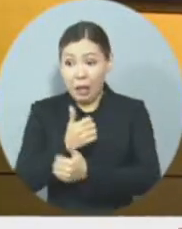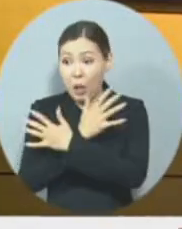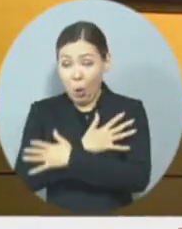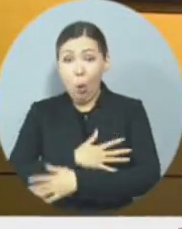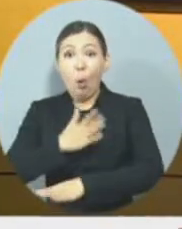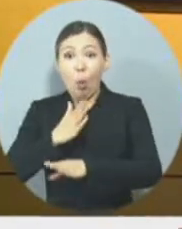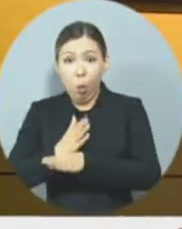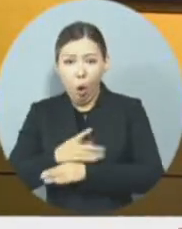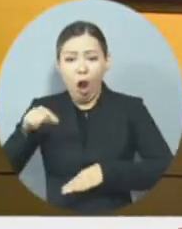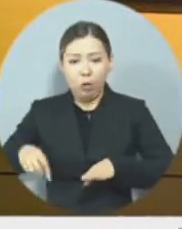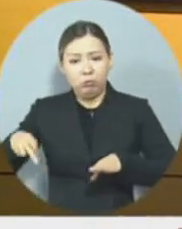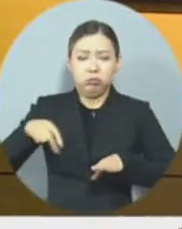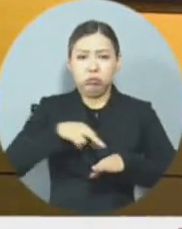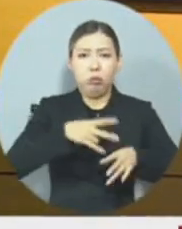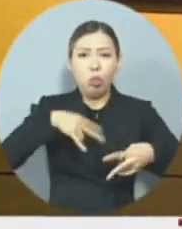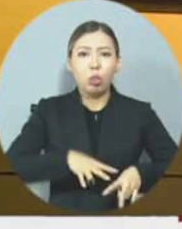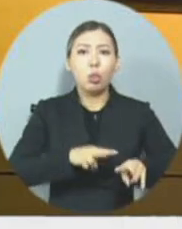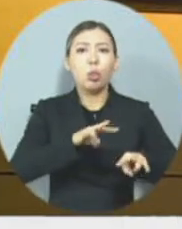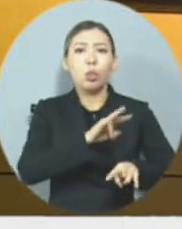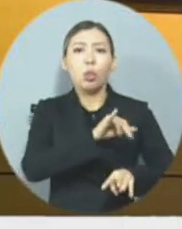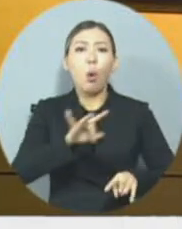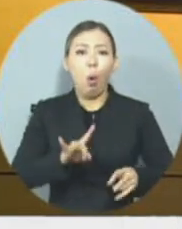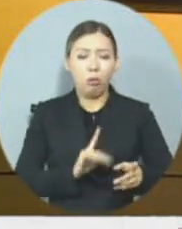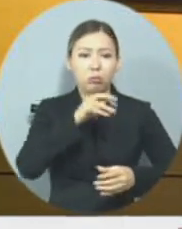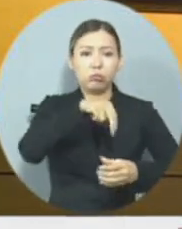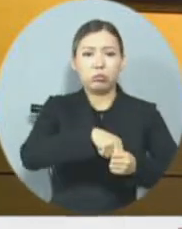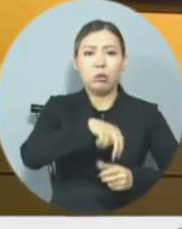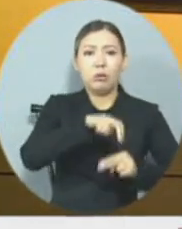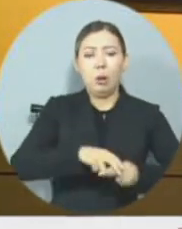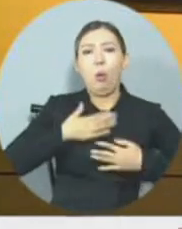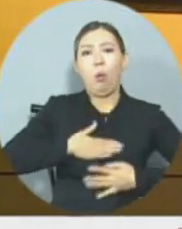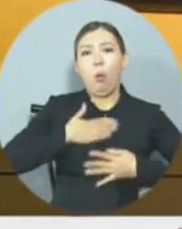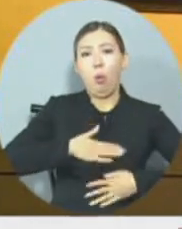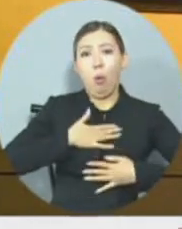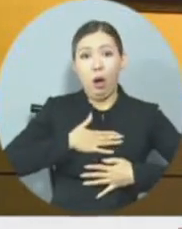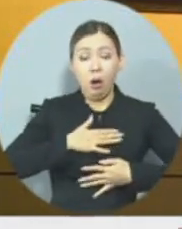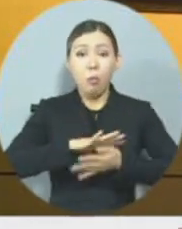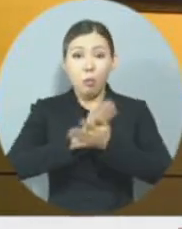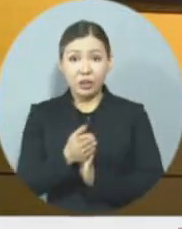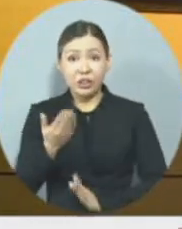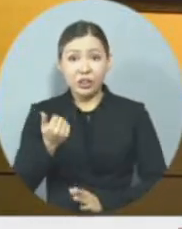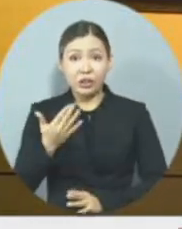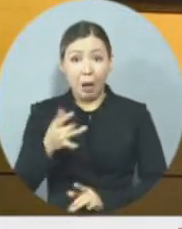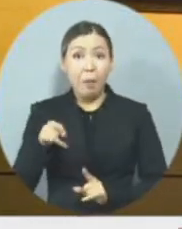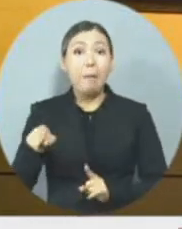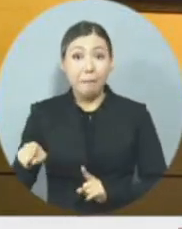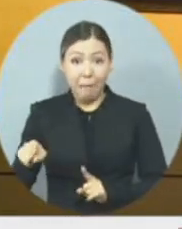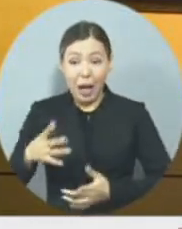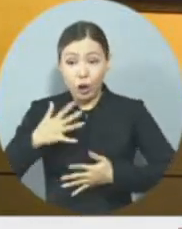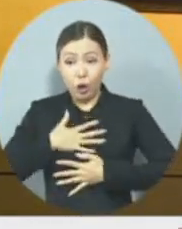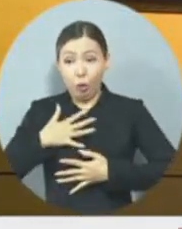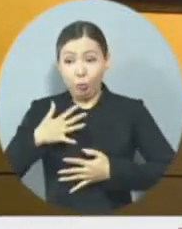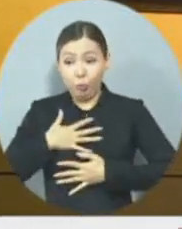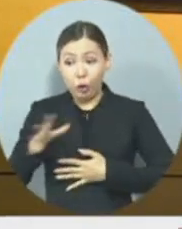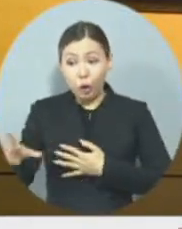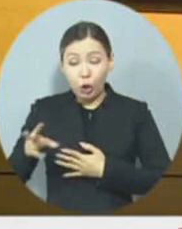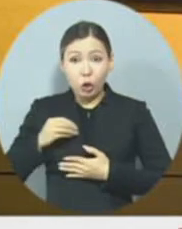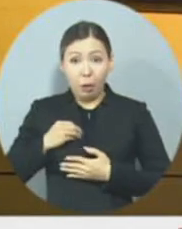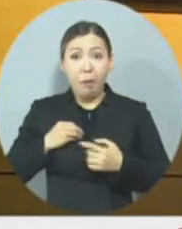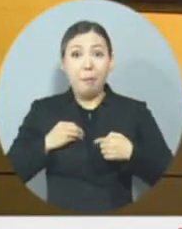байна. Нуур руугаа орж байна гэдэг чинь шавар тий шаврын нуурынх нь өөрөх нь нөгөө хольц нь